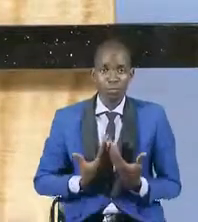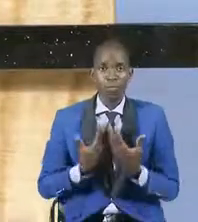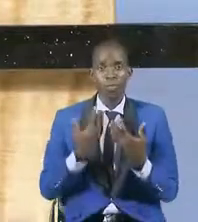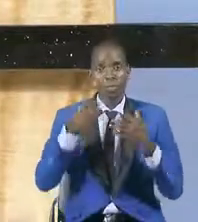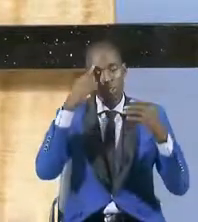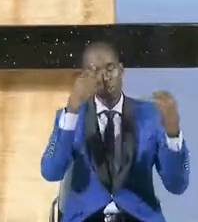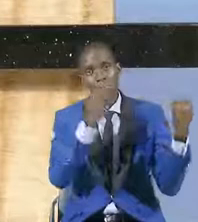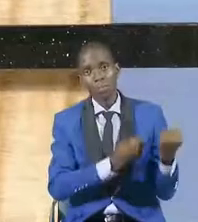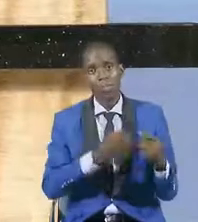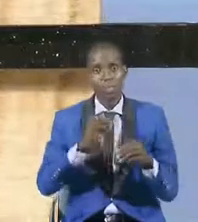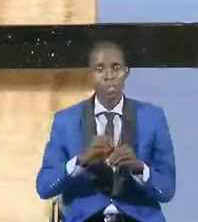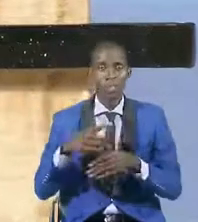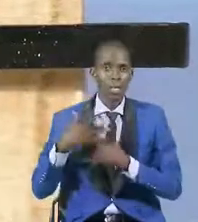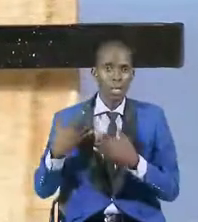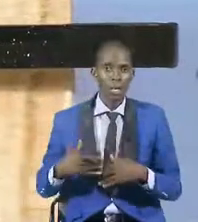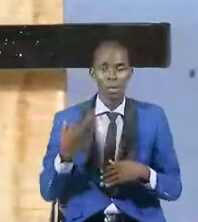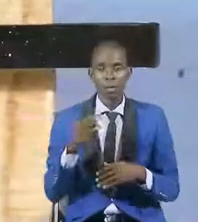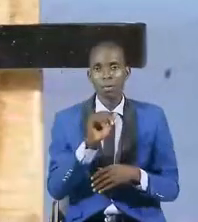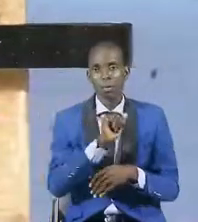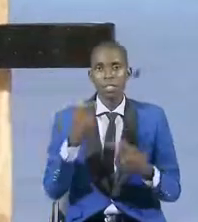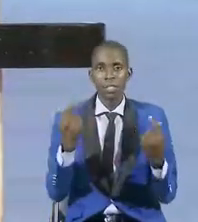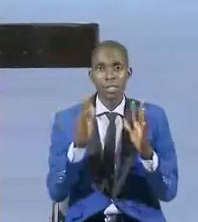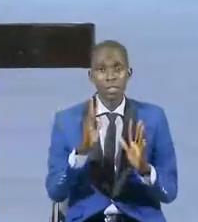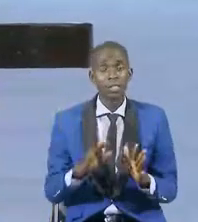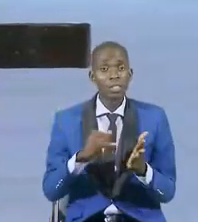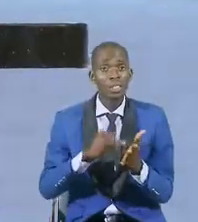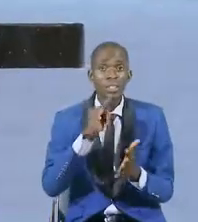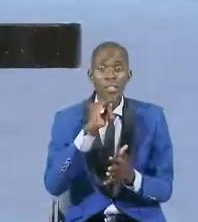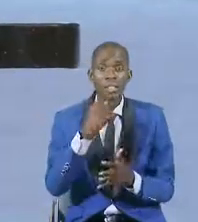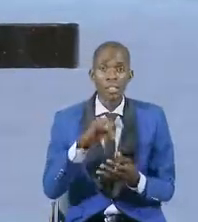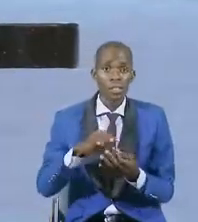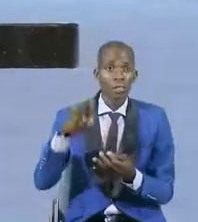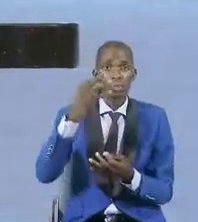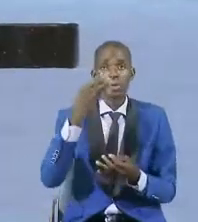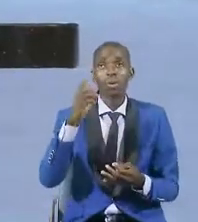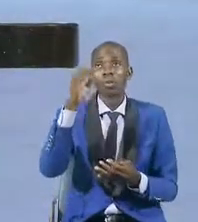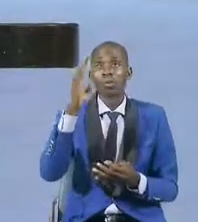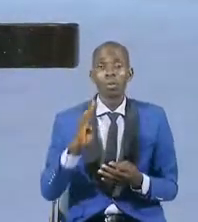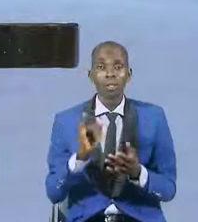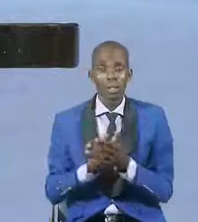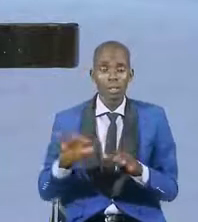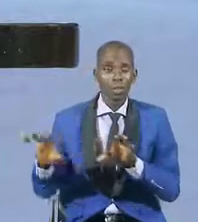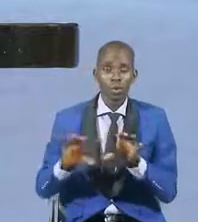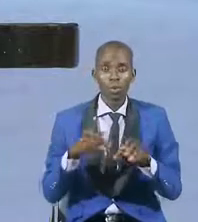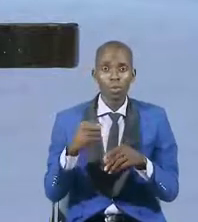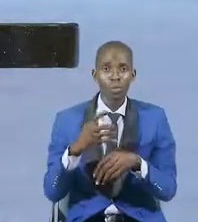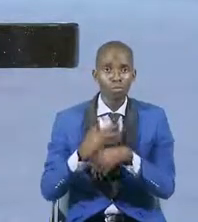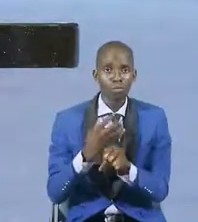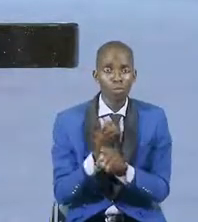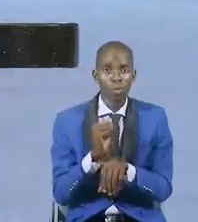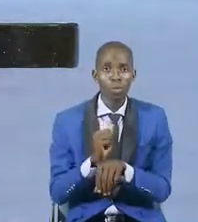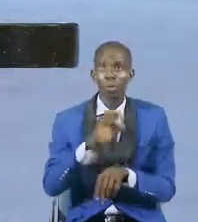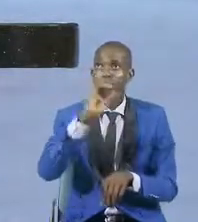foi pour le salut au cœur du pécheur. C'est l'Esprit de Dieu qui fait l'œuvre